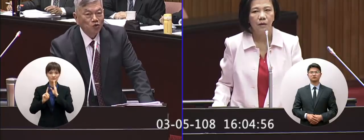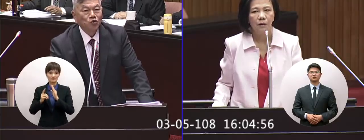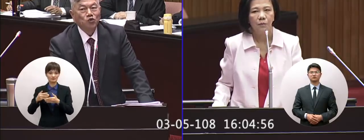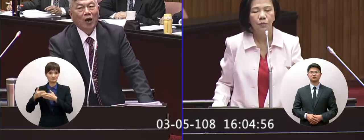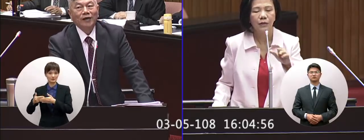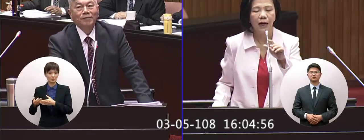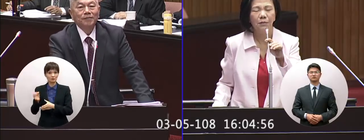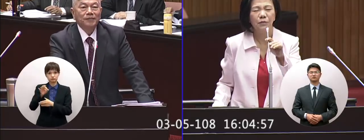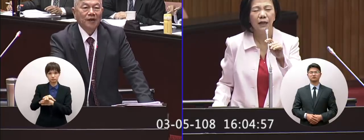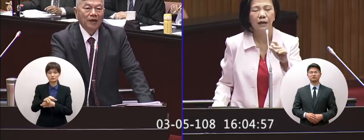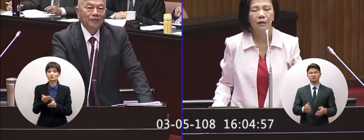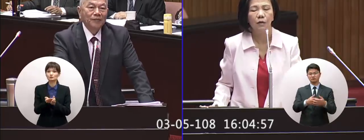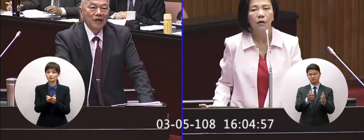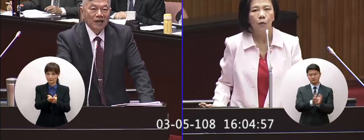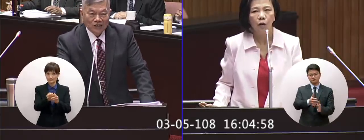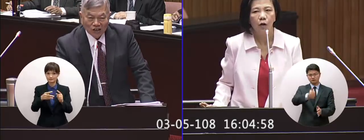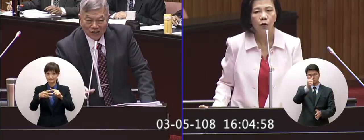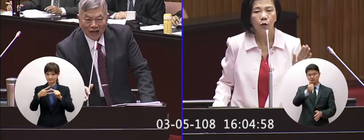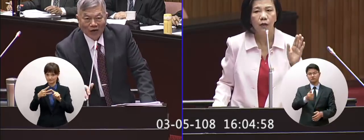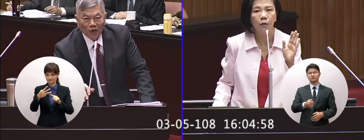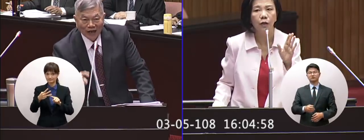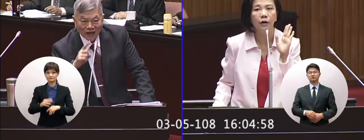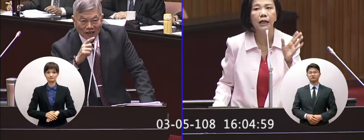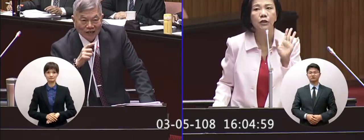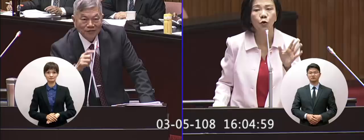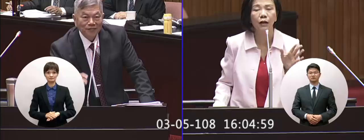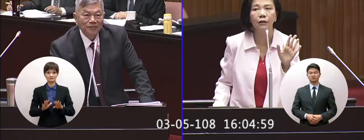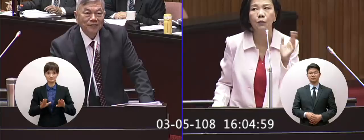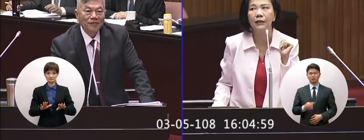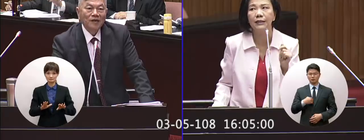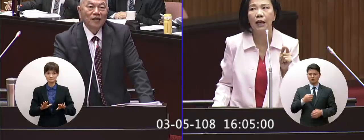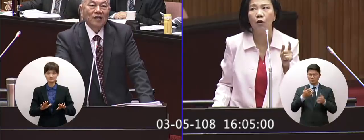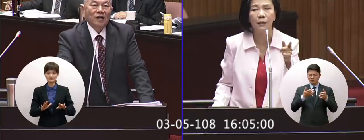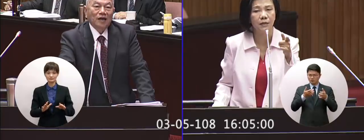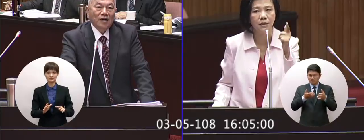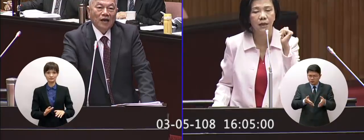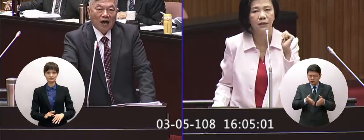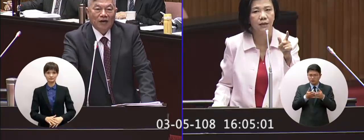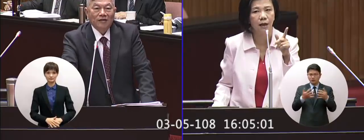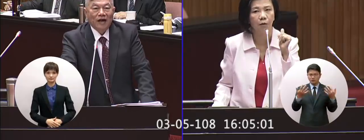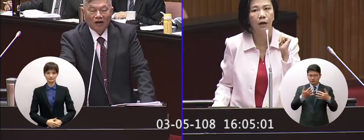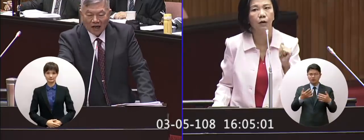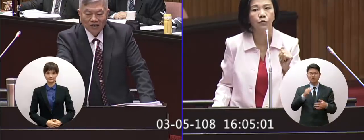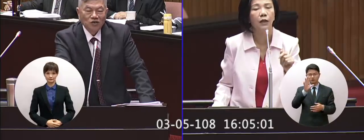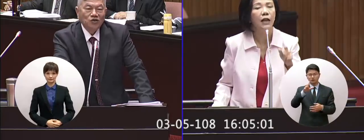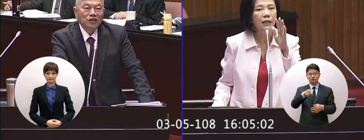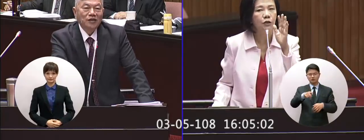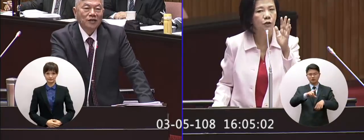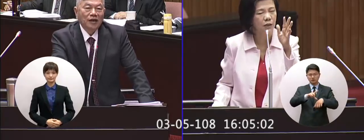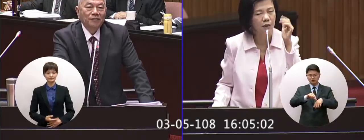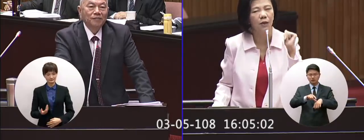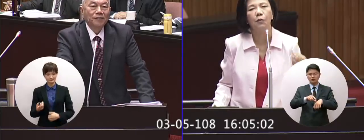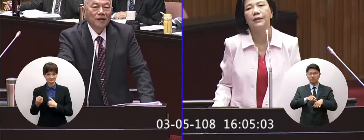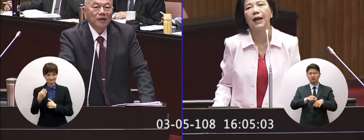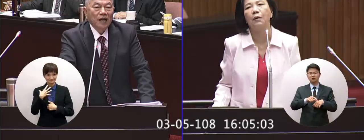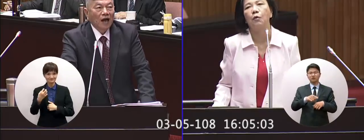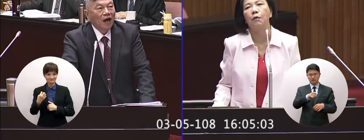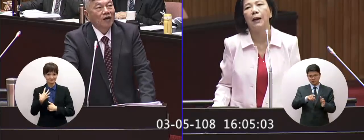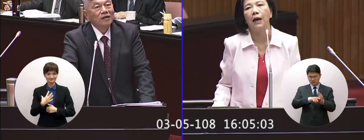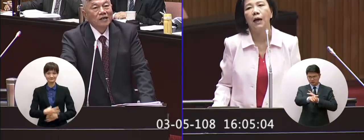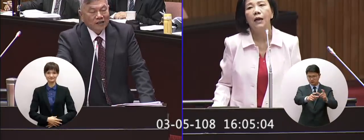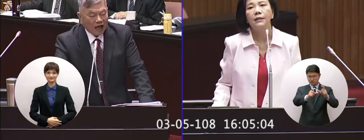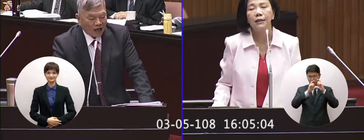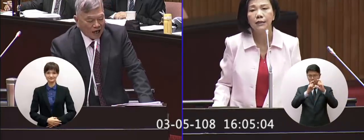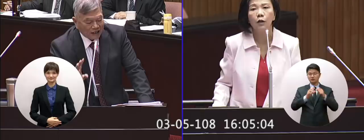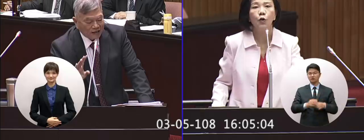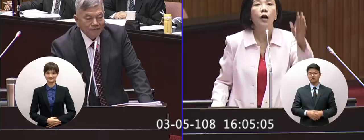金的叫陆租船。 部长，部长， 那现在呢？ 我有更重要的问题在后面，时间一直跳，我要告诉你， 你就直接 回答我。